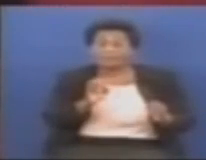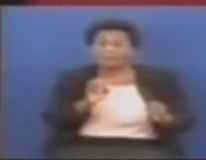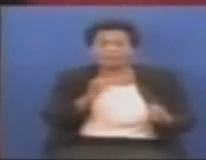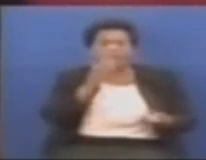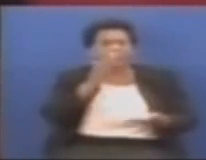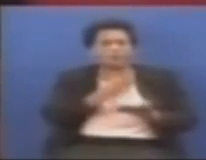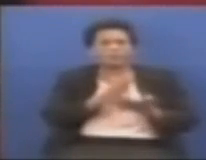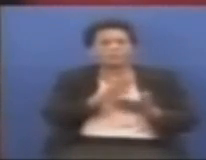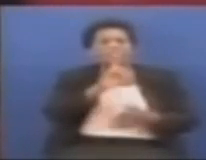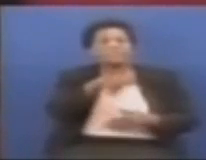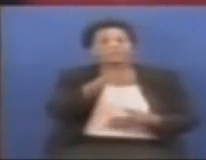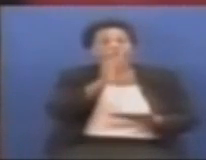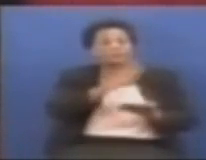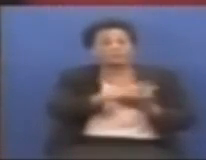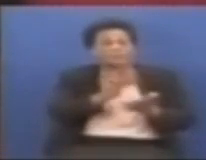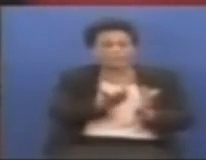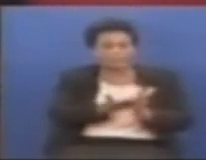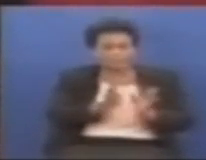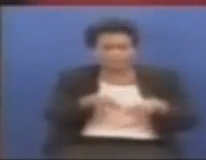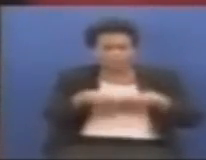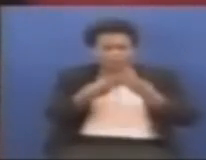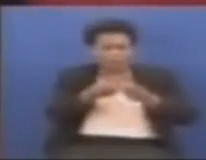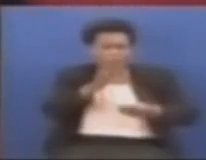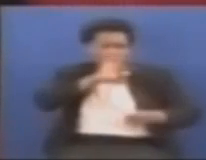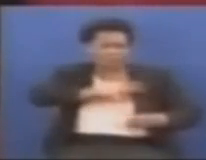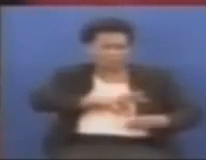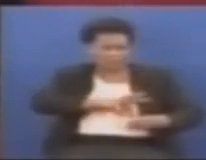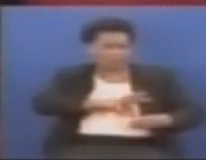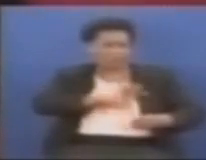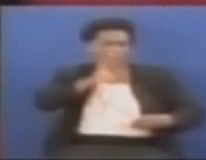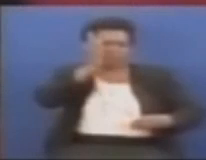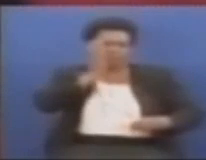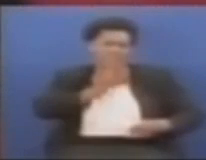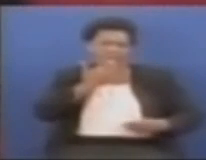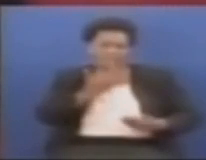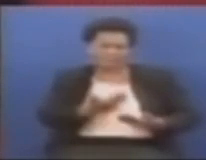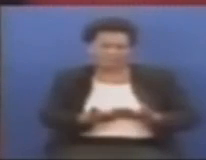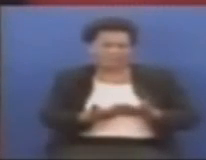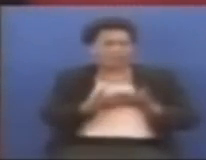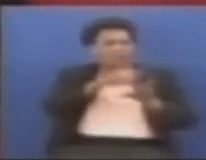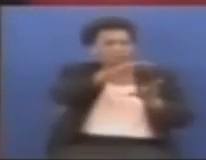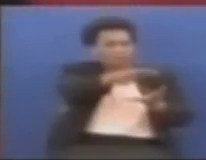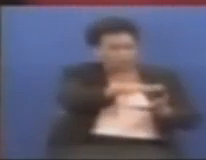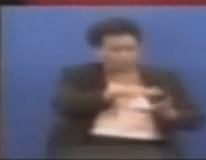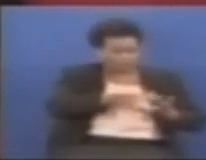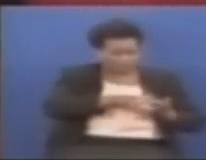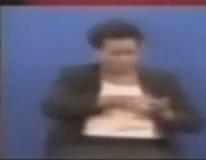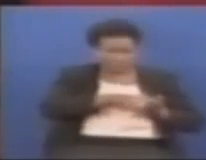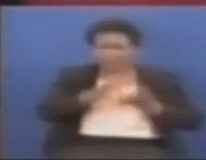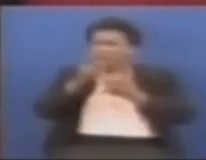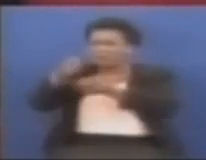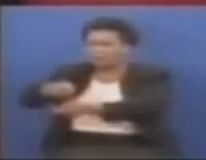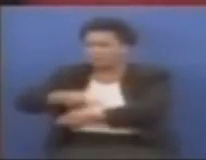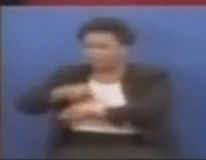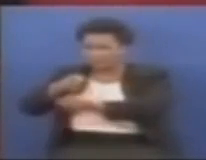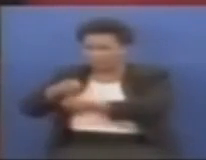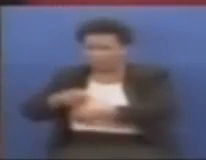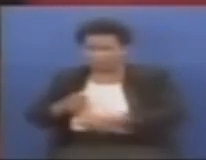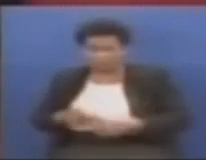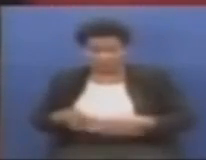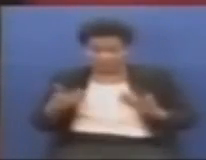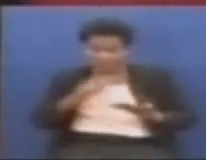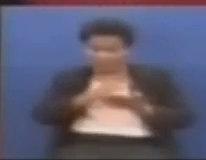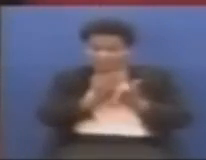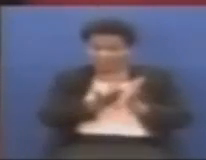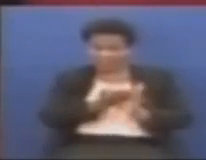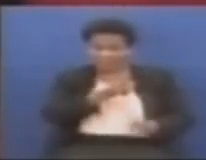inaajiri vijana wengi sana, kama vile sekta ya uvuvi na kilimo. Lakini hasa kwenye sekta ya uvuvi, vijana wengi